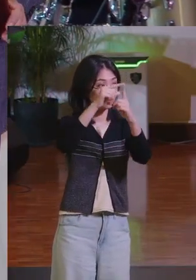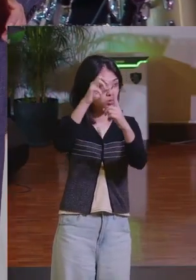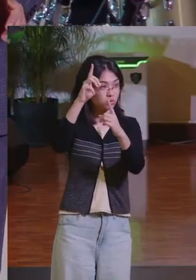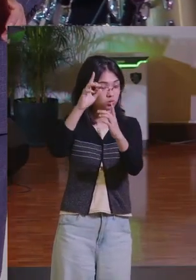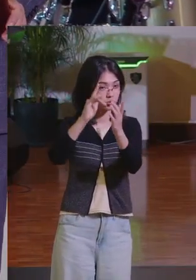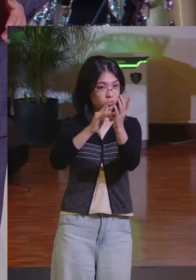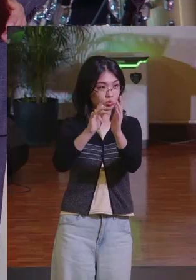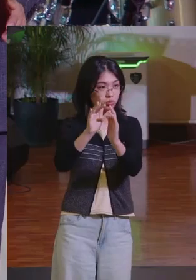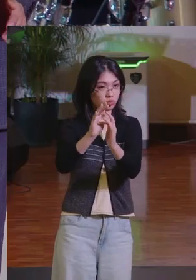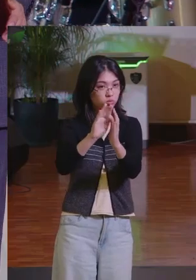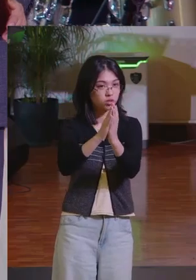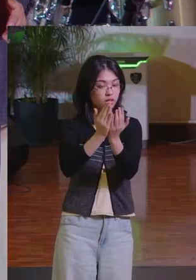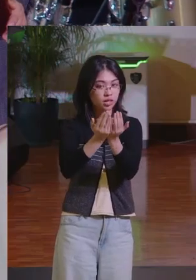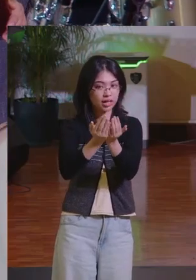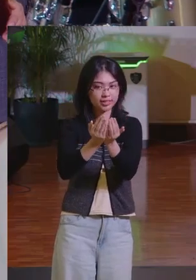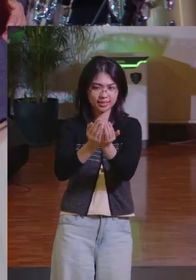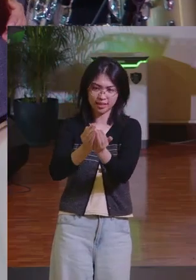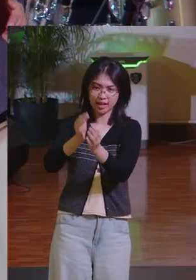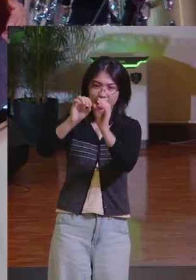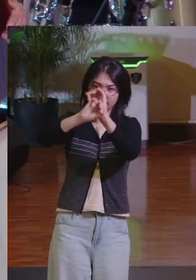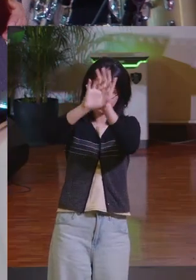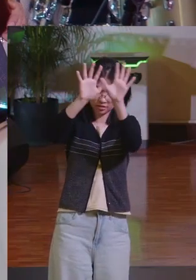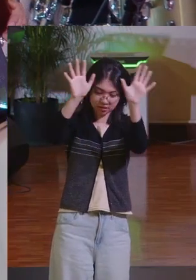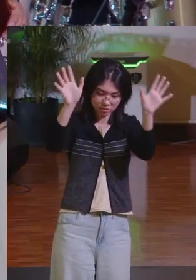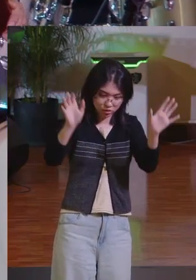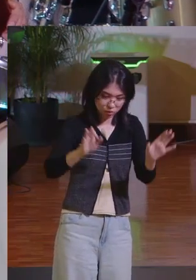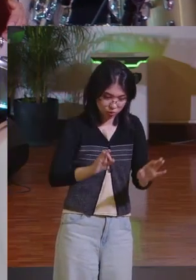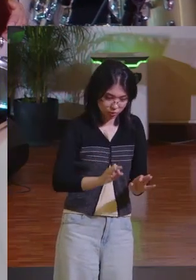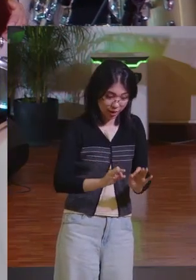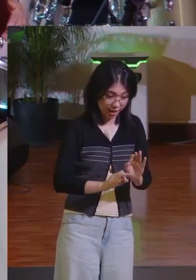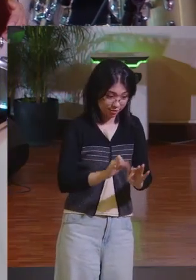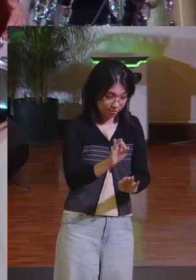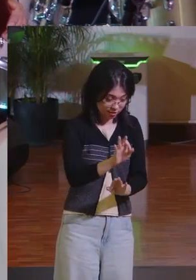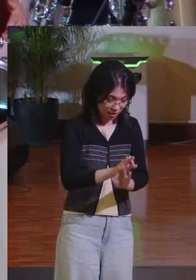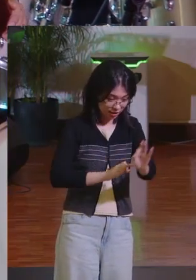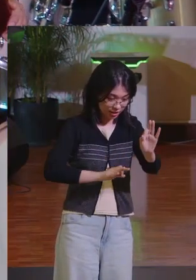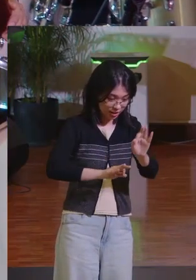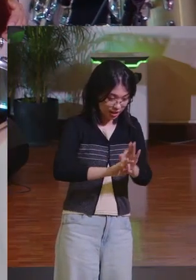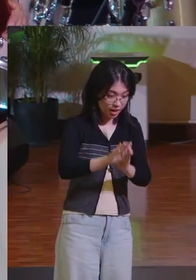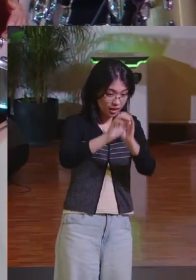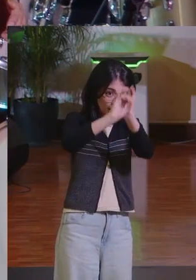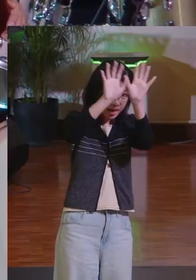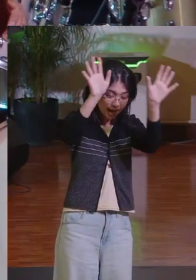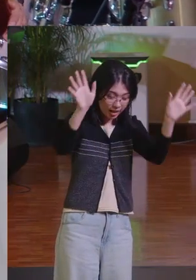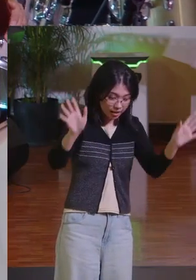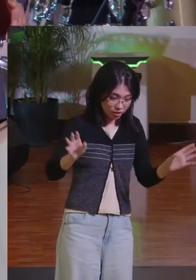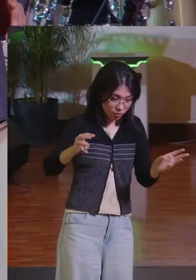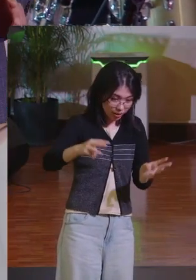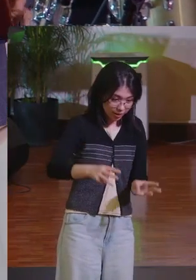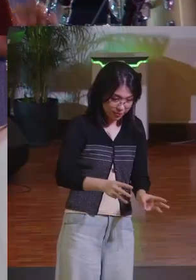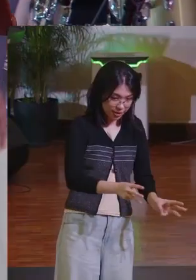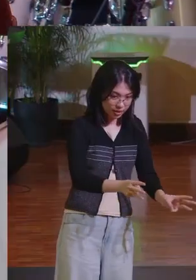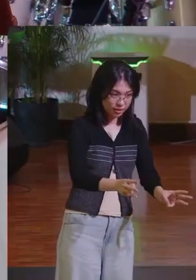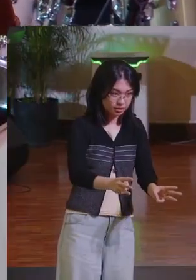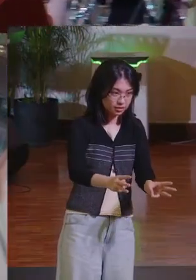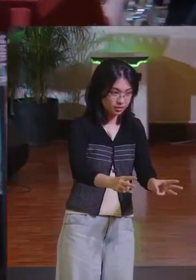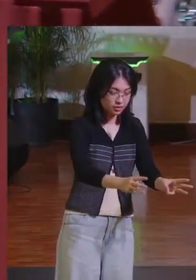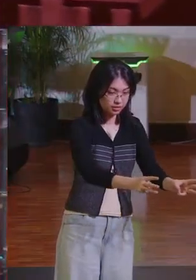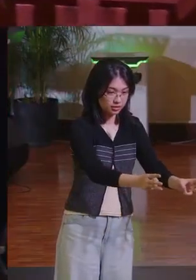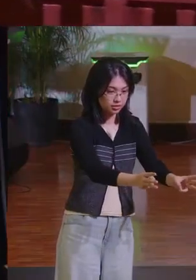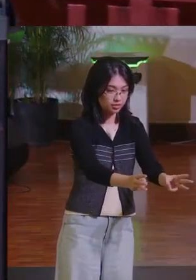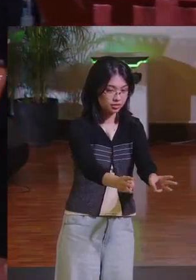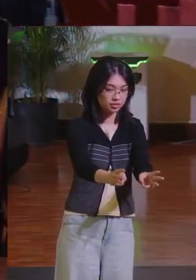your word is a lamp to my feet and a light to my path. Siya ay lampara sa